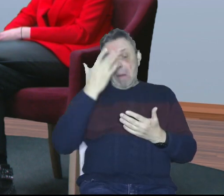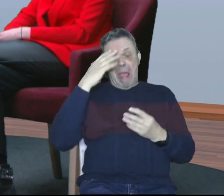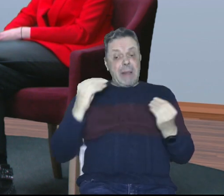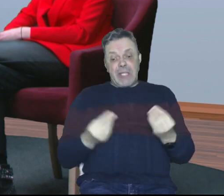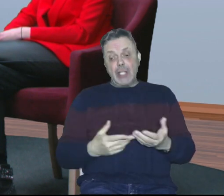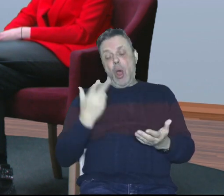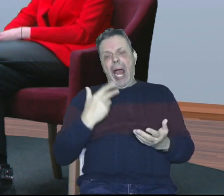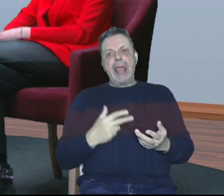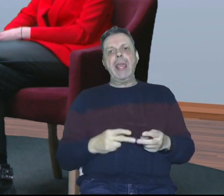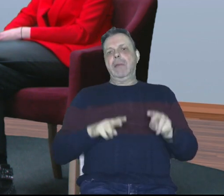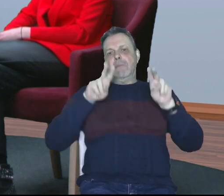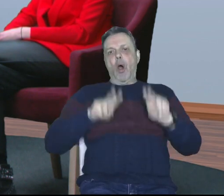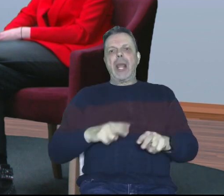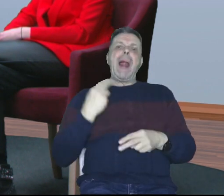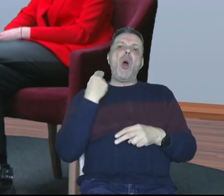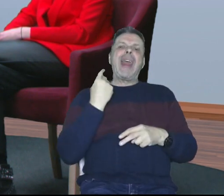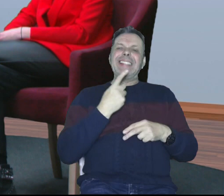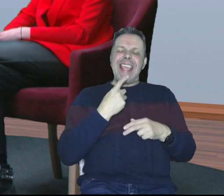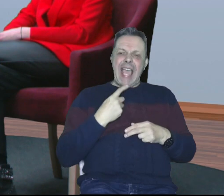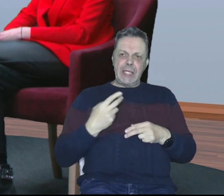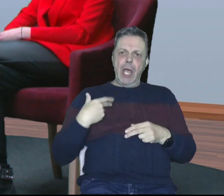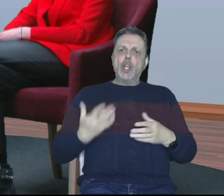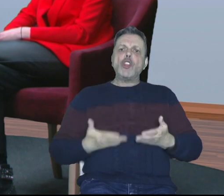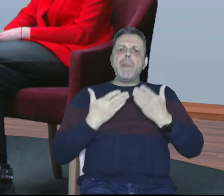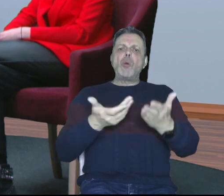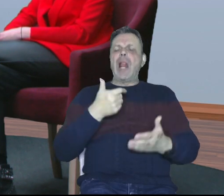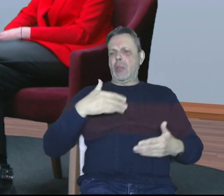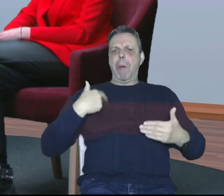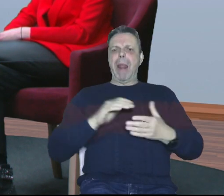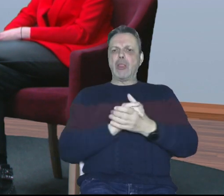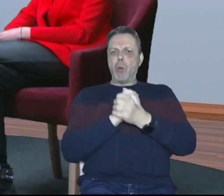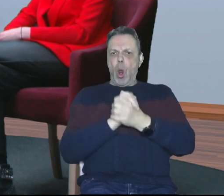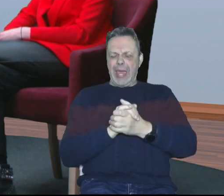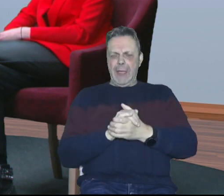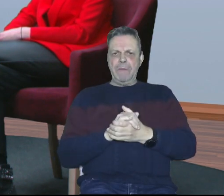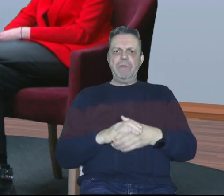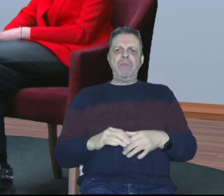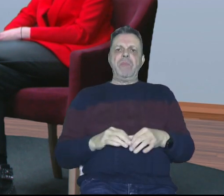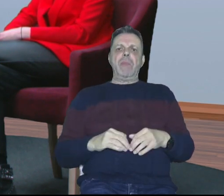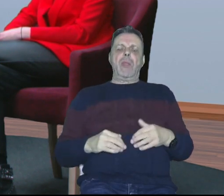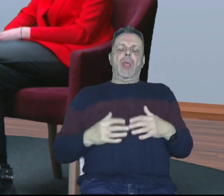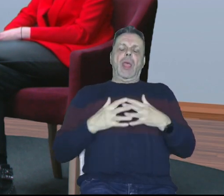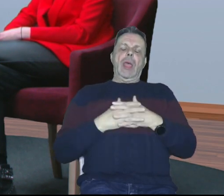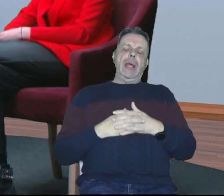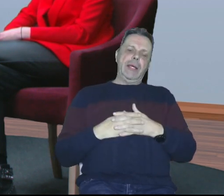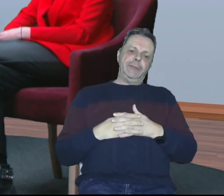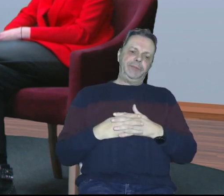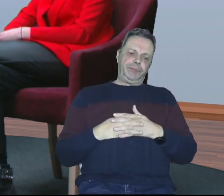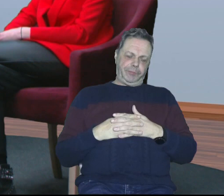tekst, ne znam zašto, ali evo tako, originalno na engleskom jeziku. Ponudila sam to jednom mladom kolegi, skladatelju